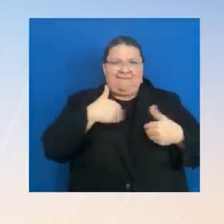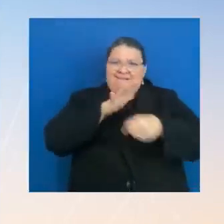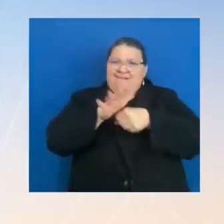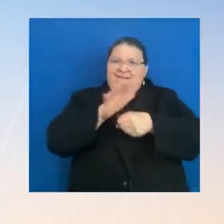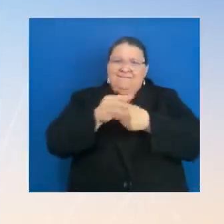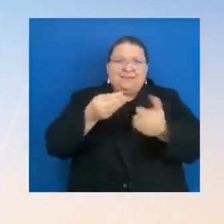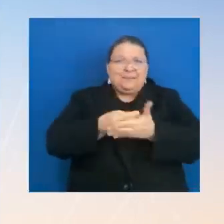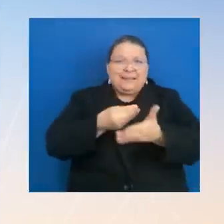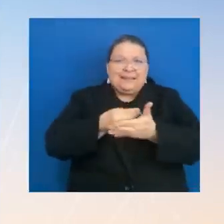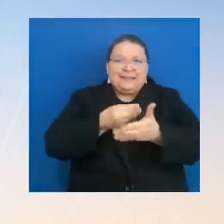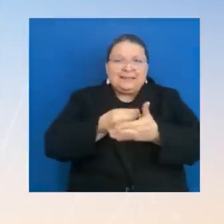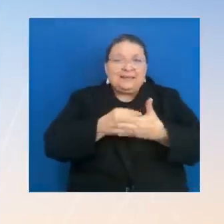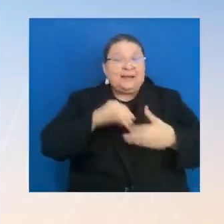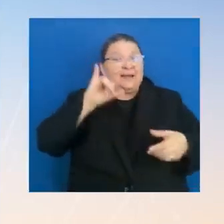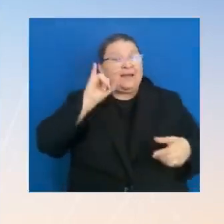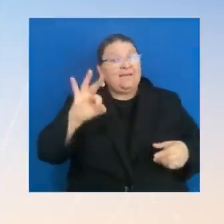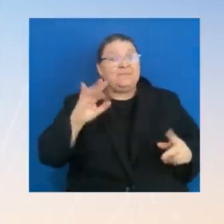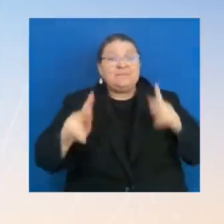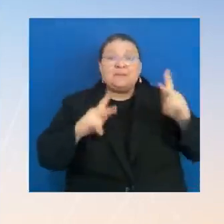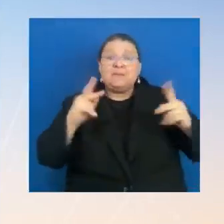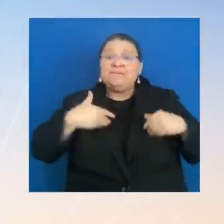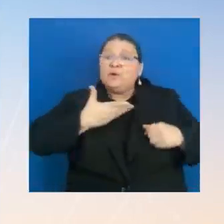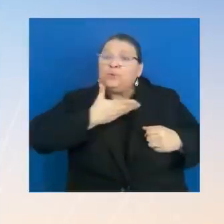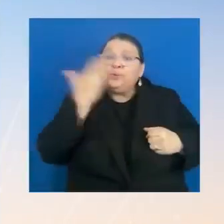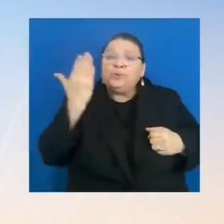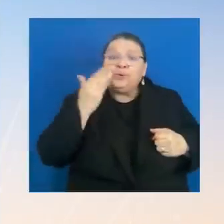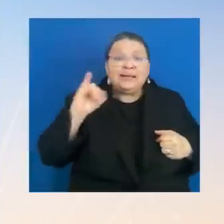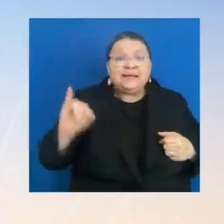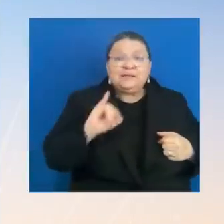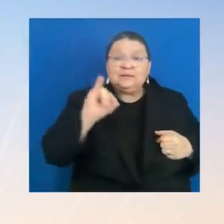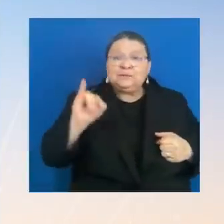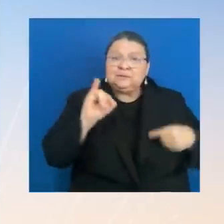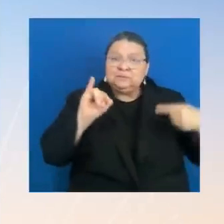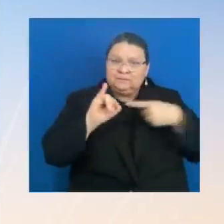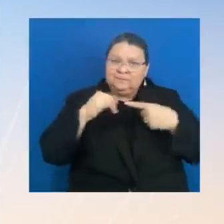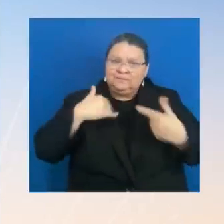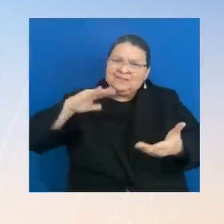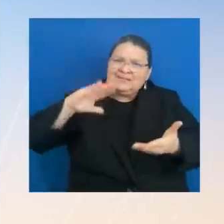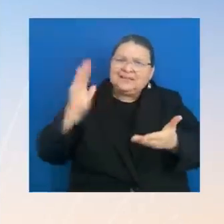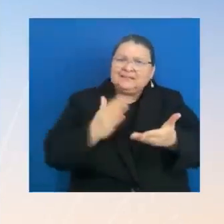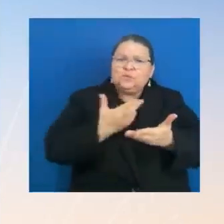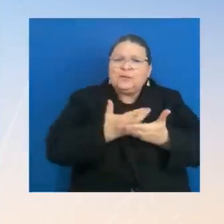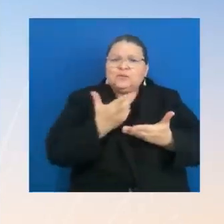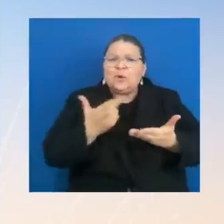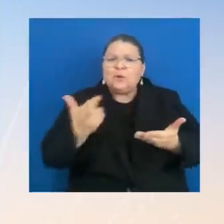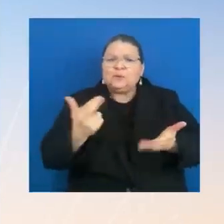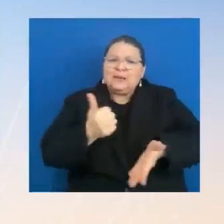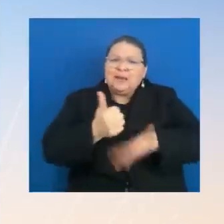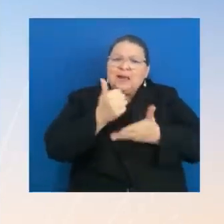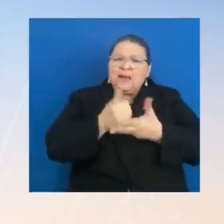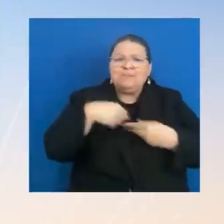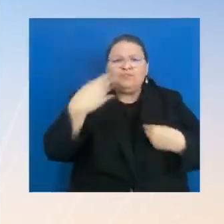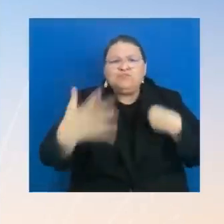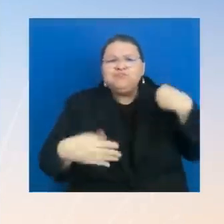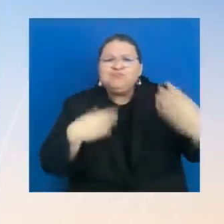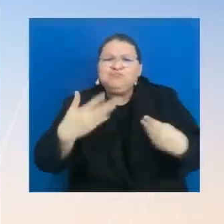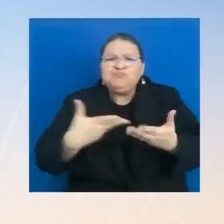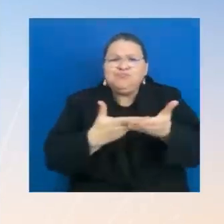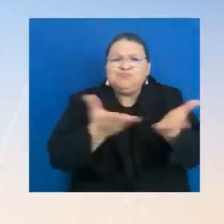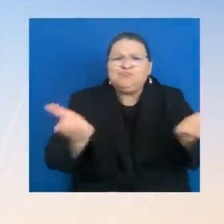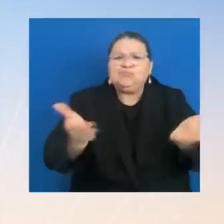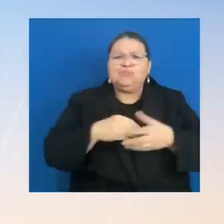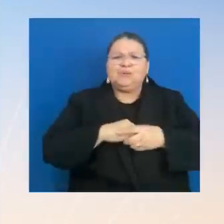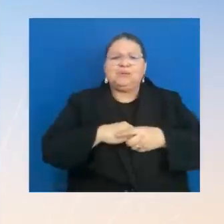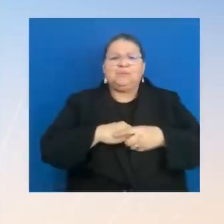logic trong lời giải thích của cô về quyết định của Tổng thống Biden cho rằng việc gửi các máy bay MiG sẽ làm cho Mỹ liên quan trực tiếp hơn